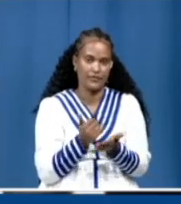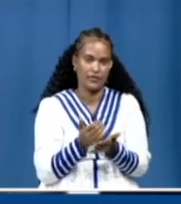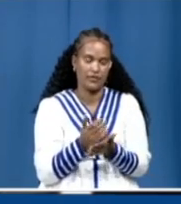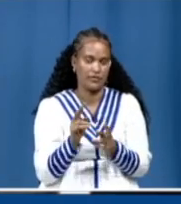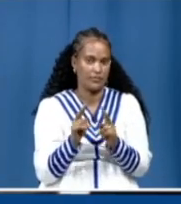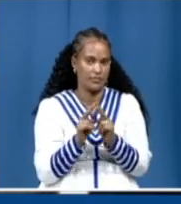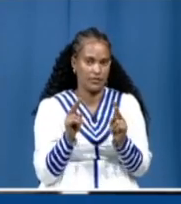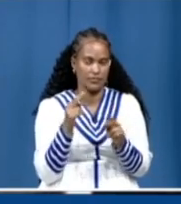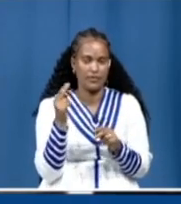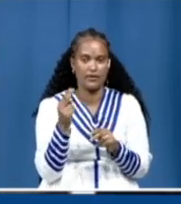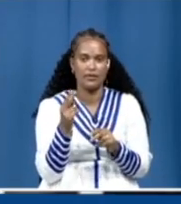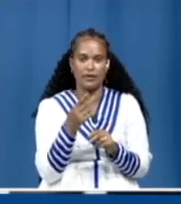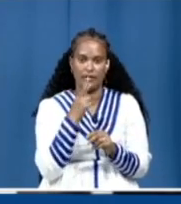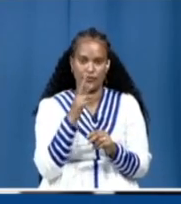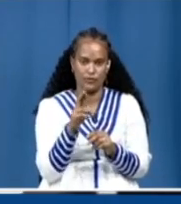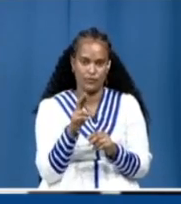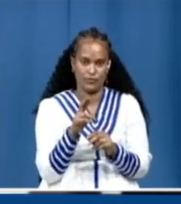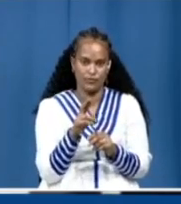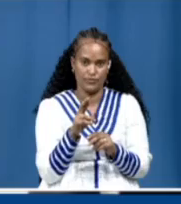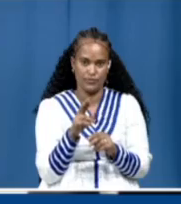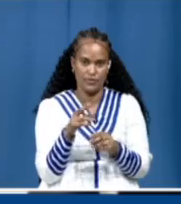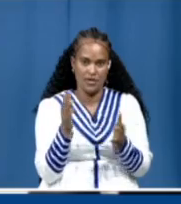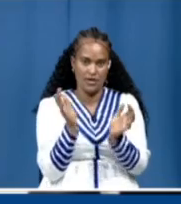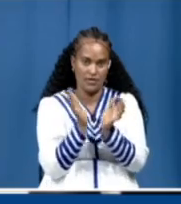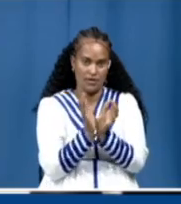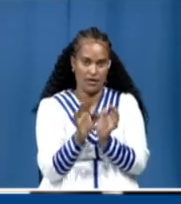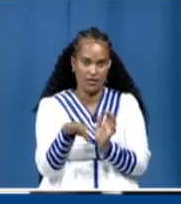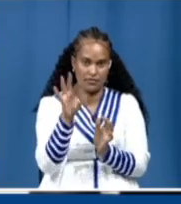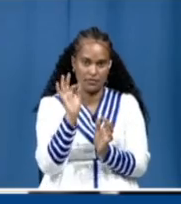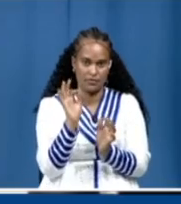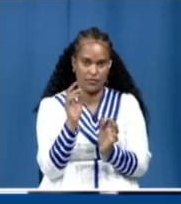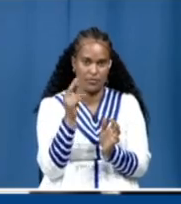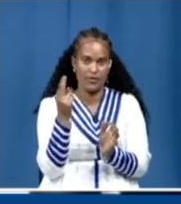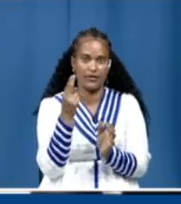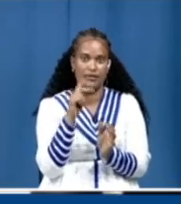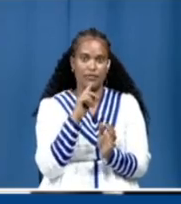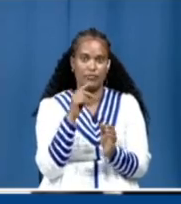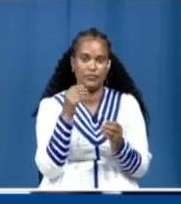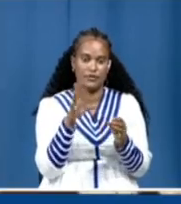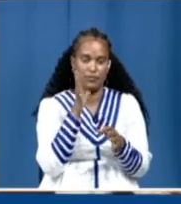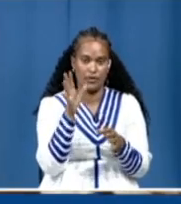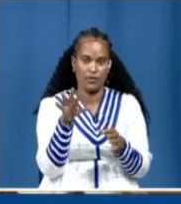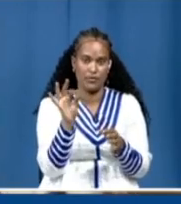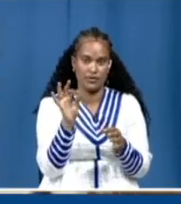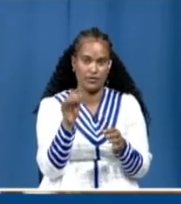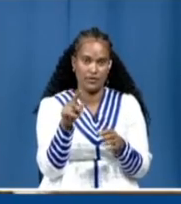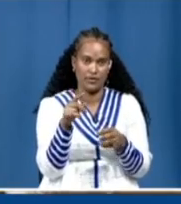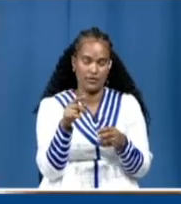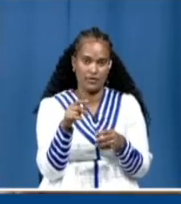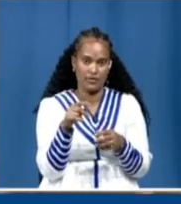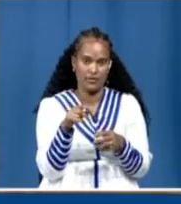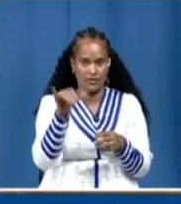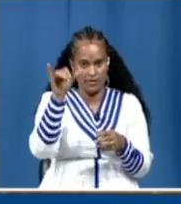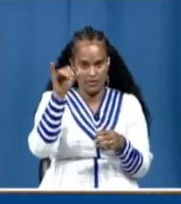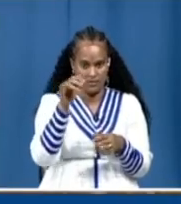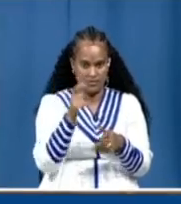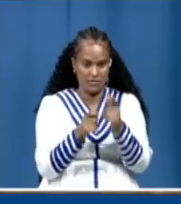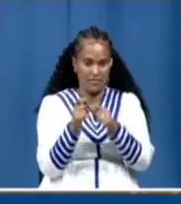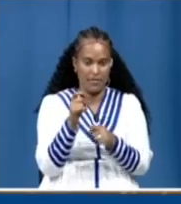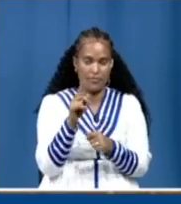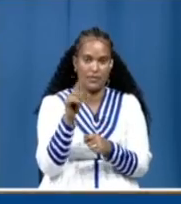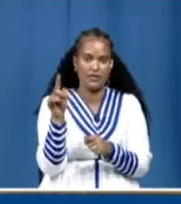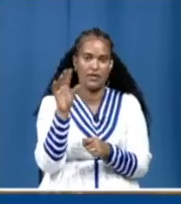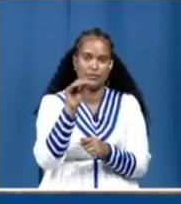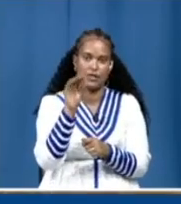بتعمی یواصیو زو عدگان تزرکو مواصیو عدگا بزی مرکاوگن تن سعرت بهارات آنیشترن ویتن